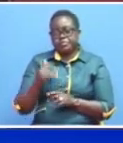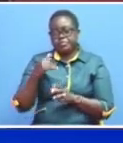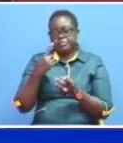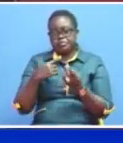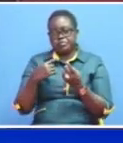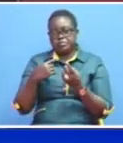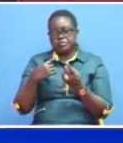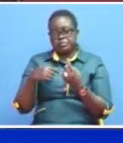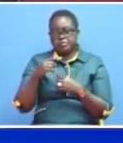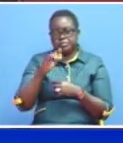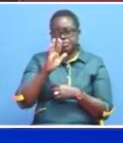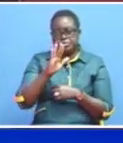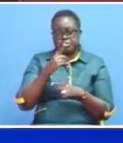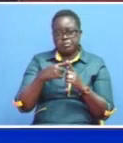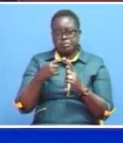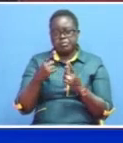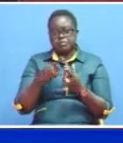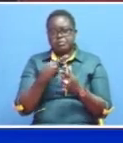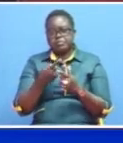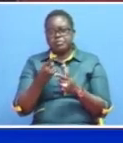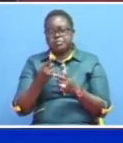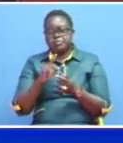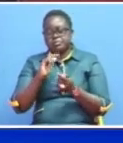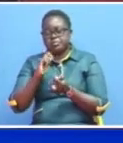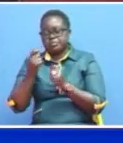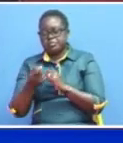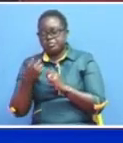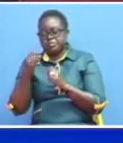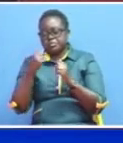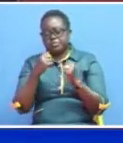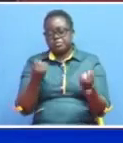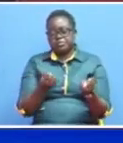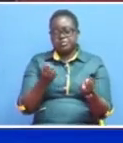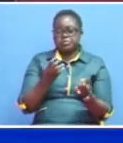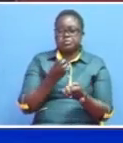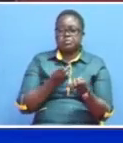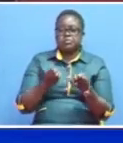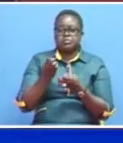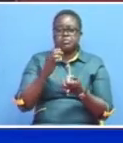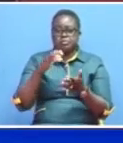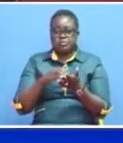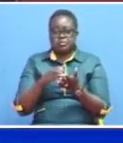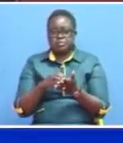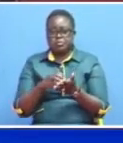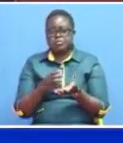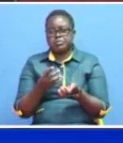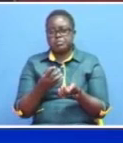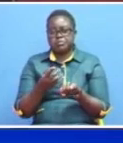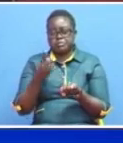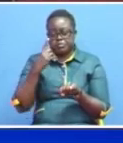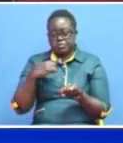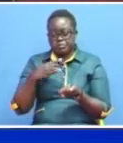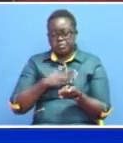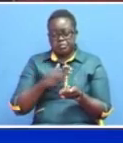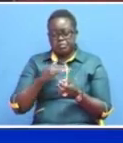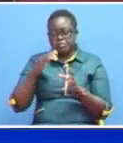etano yuhudhukumi. Na hindi hiti kapindua ni socio-economic status kana uwekali wa maisha wa andu maitu ndeni wa community